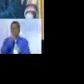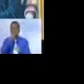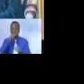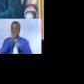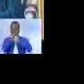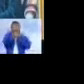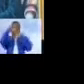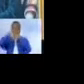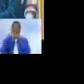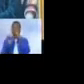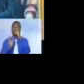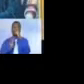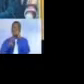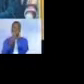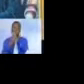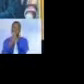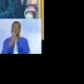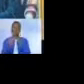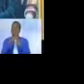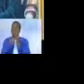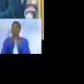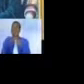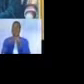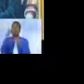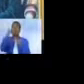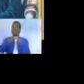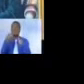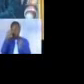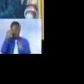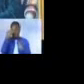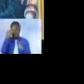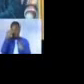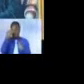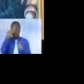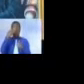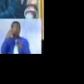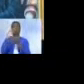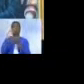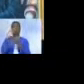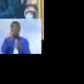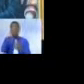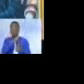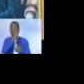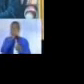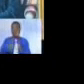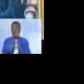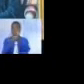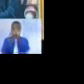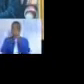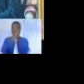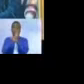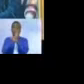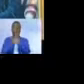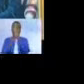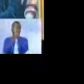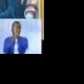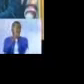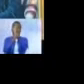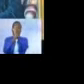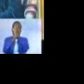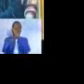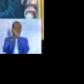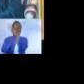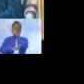économies. Comme chacun le sait, les fonds privés d'investissement ont fortement contribué au développement économique